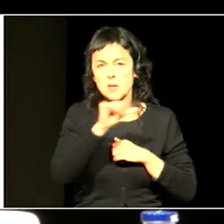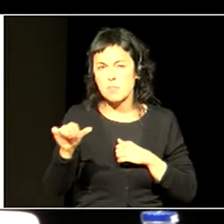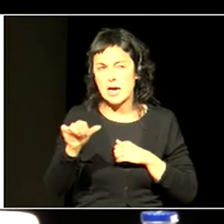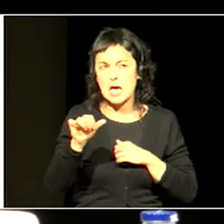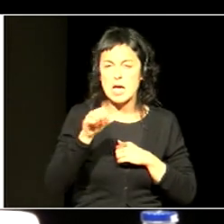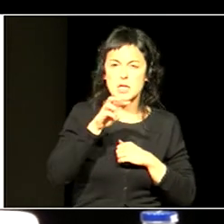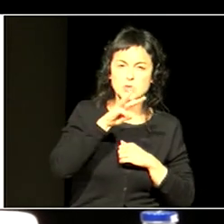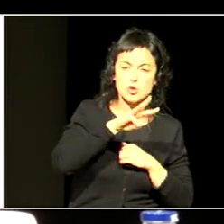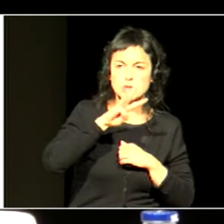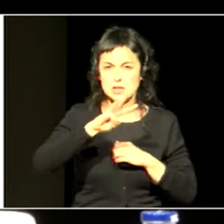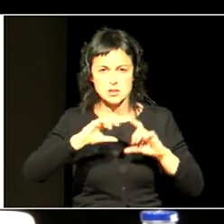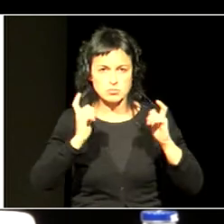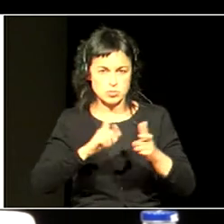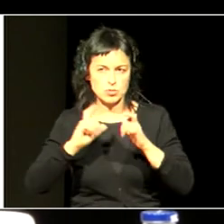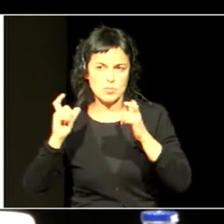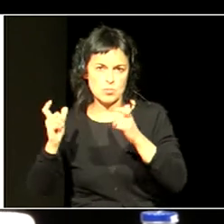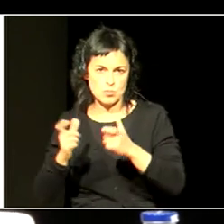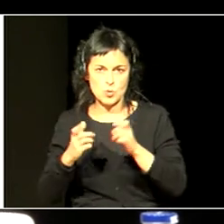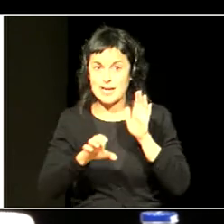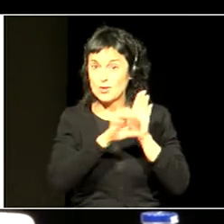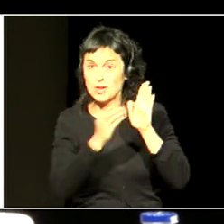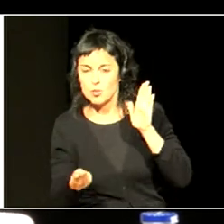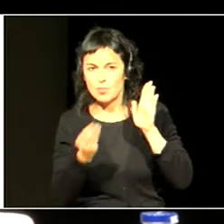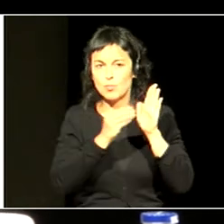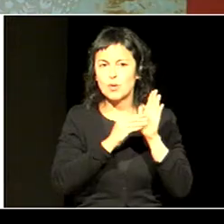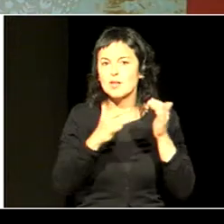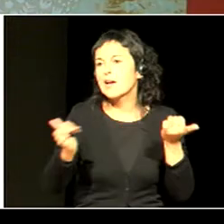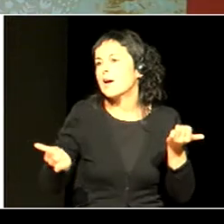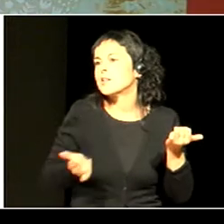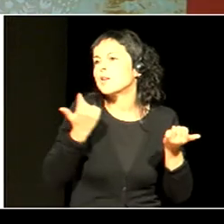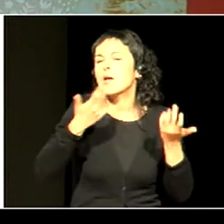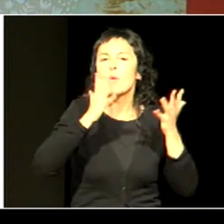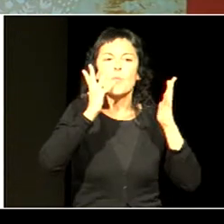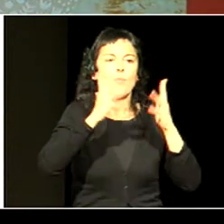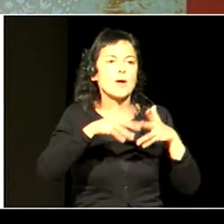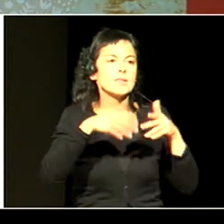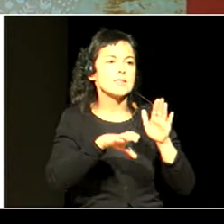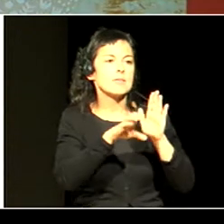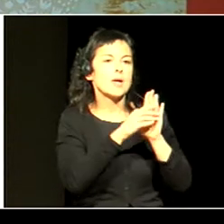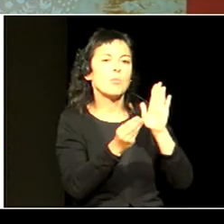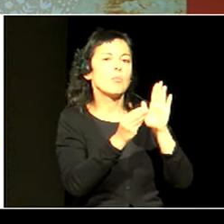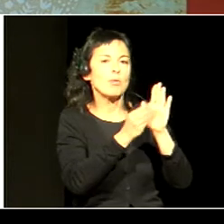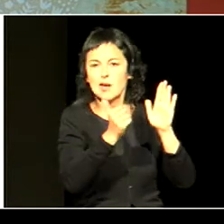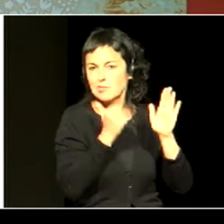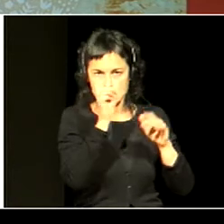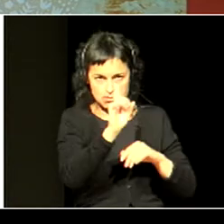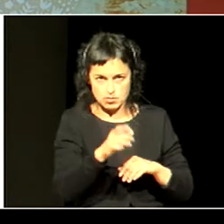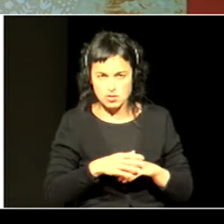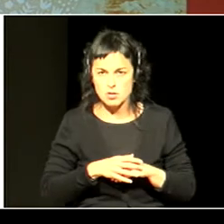honegaz. Kurrikulunean txertatuta. Ez da kasualidadia matemateka kurrikulunean txertatut egotia. Ez da